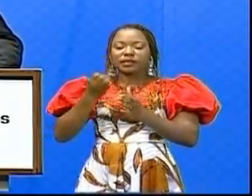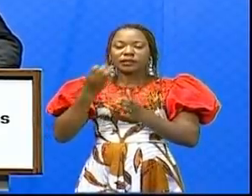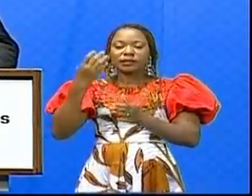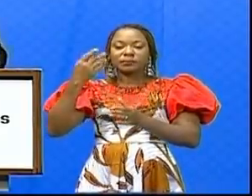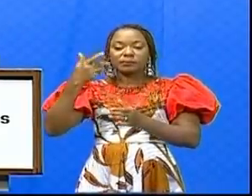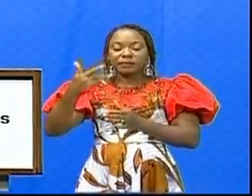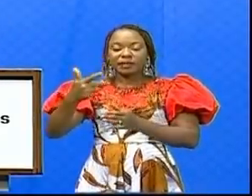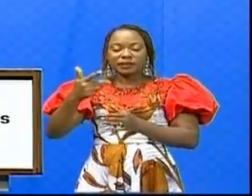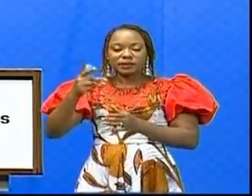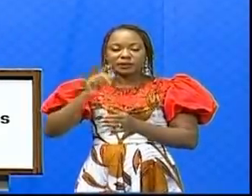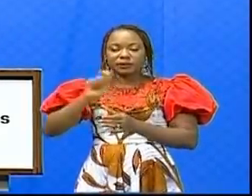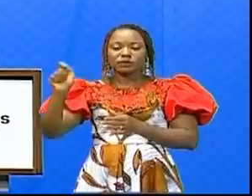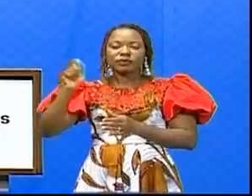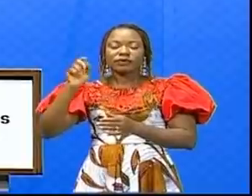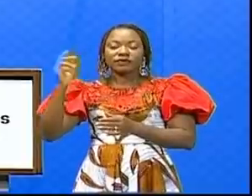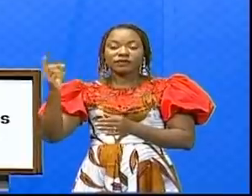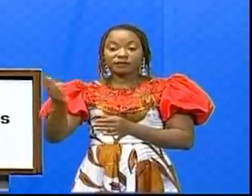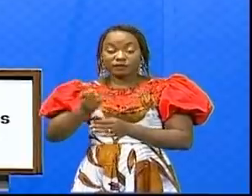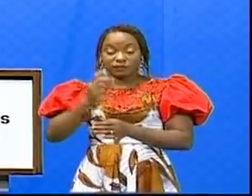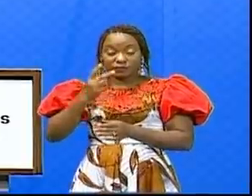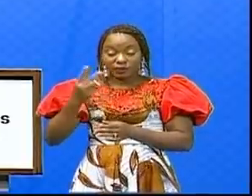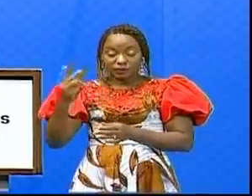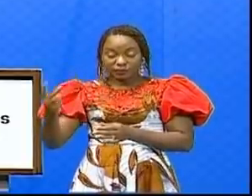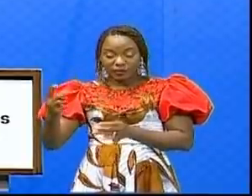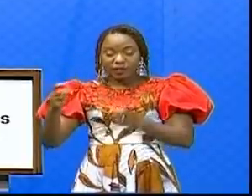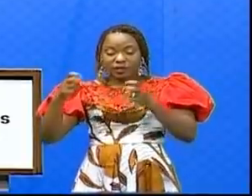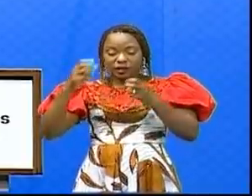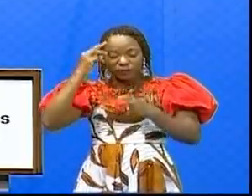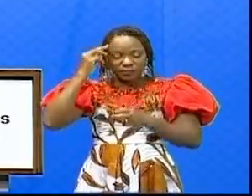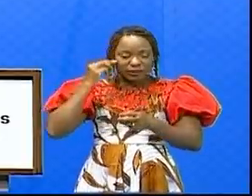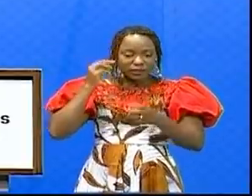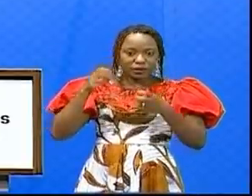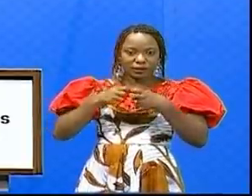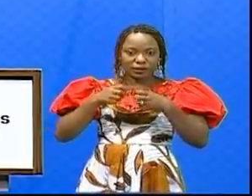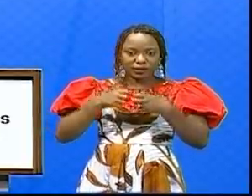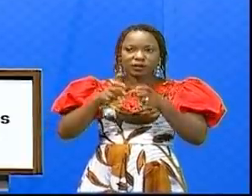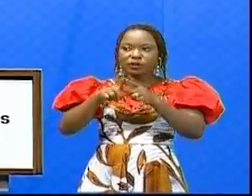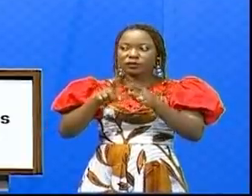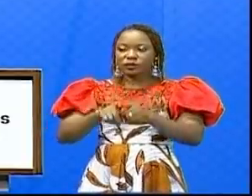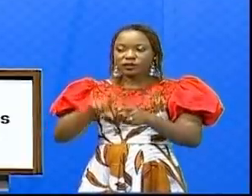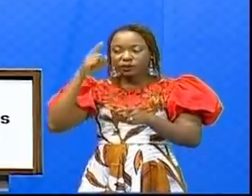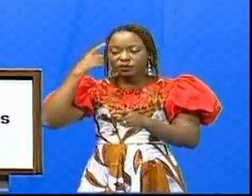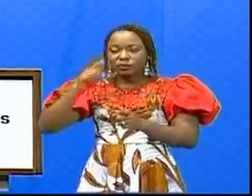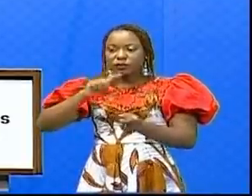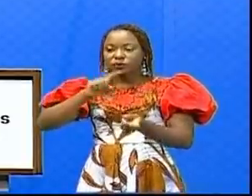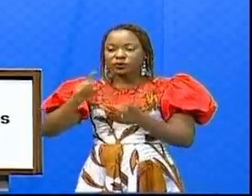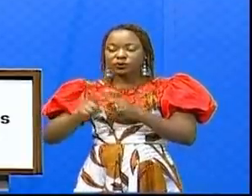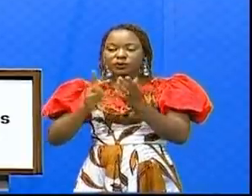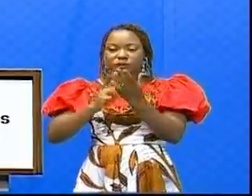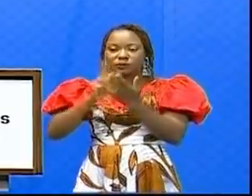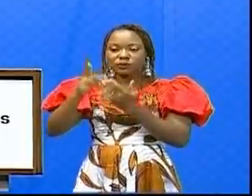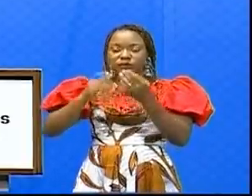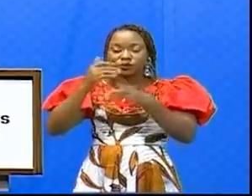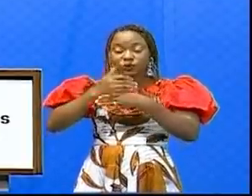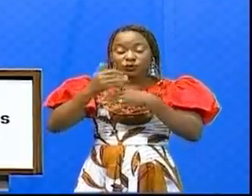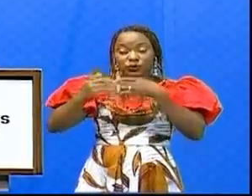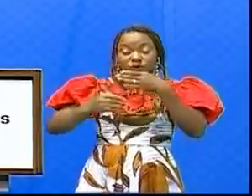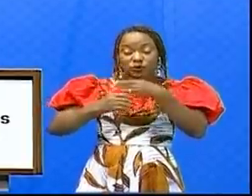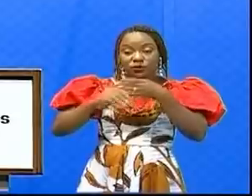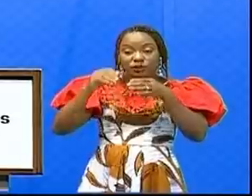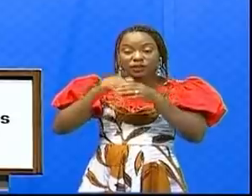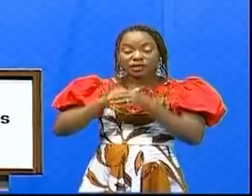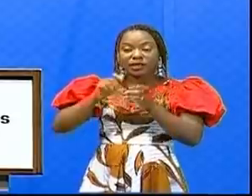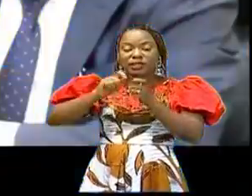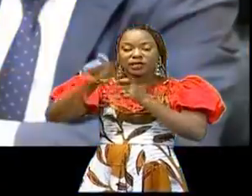le ministre des Ressources hydrauliques et électricité a soumis au Conseil les avis techniques pour la relance du projet de construction de la